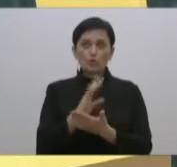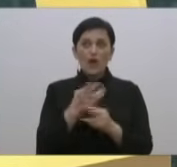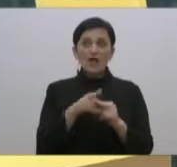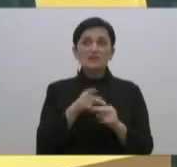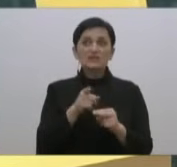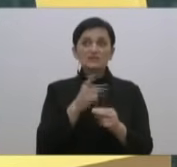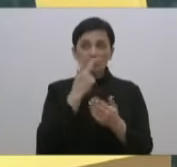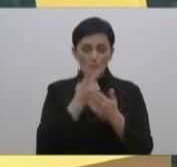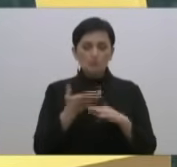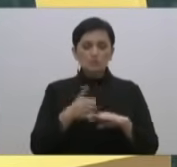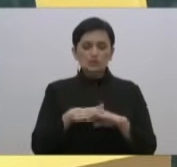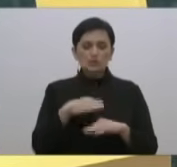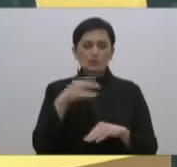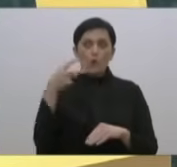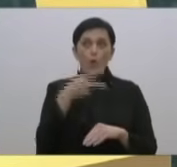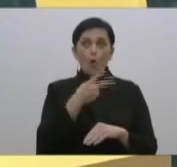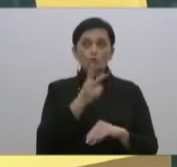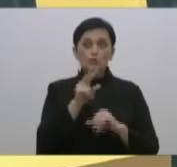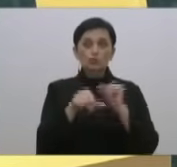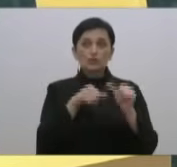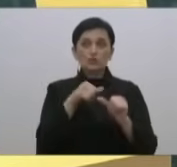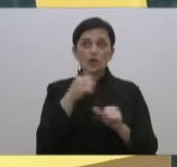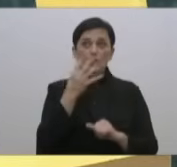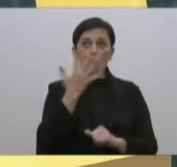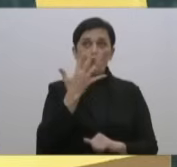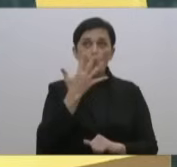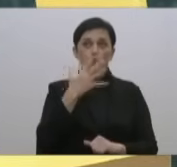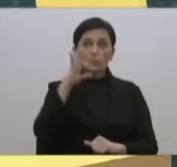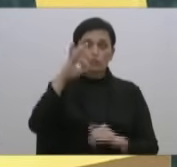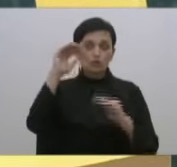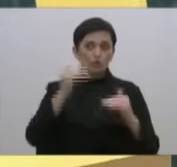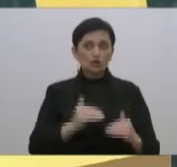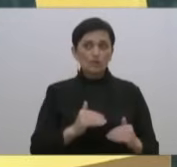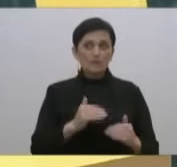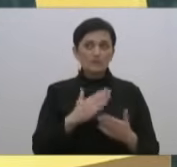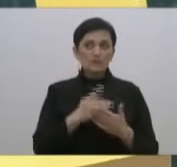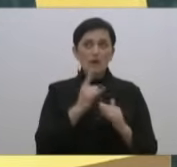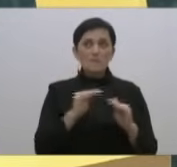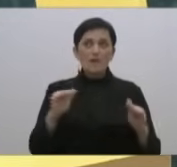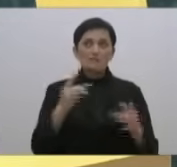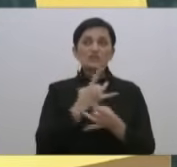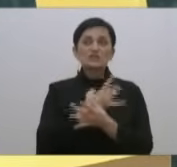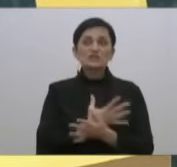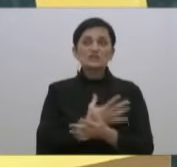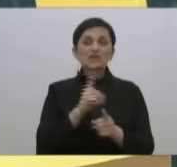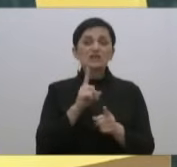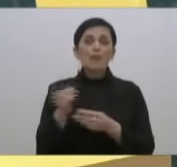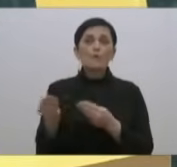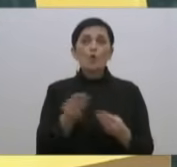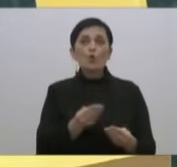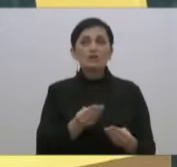ეს მაჩვენებელიც მძიმეა, 2022 წლის მაჩვენებლით 50% არის შემცირებული ბავშვთა სიღარიბე. და ეს რამ